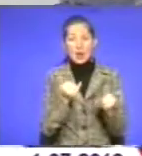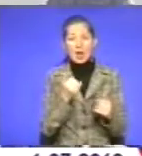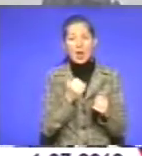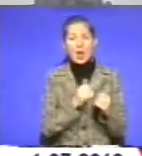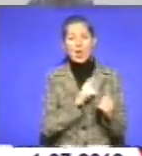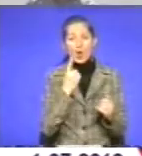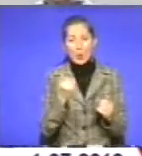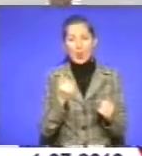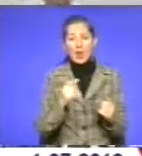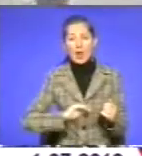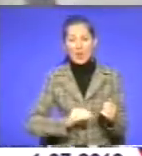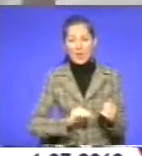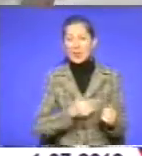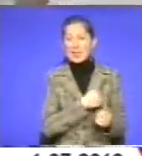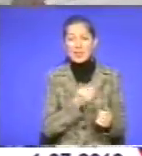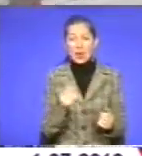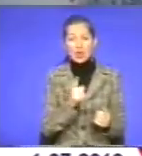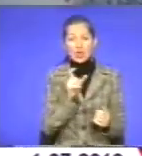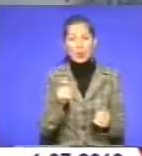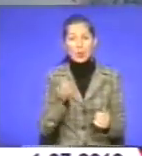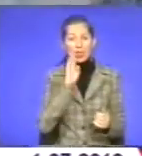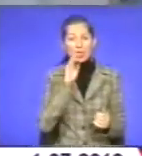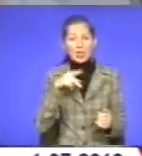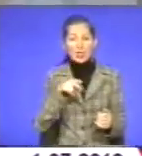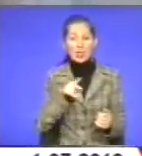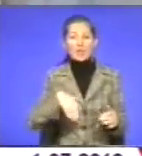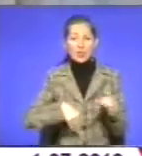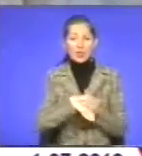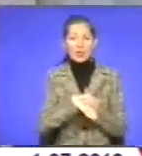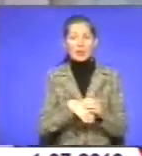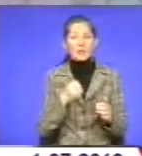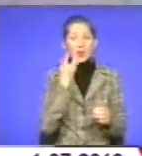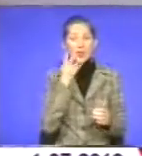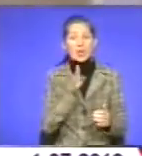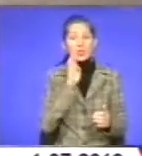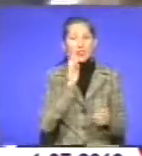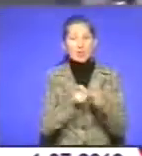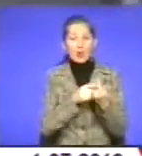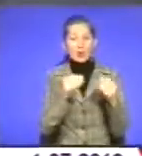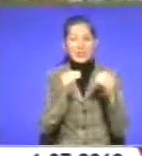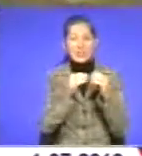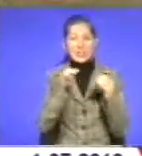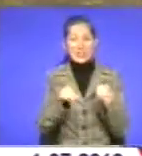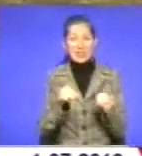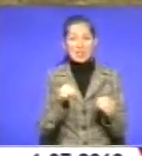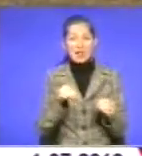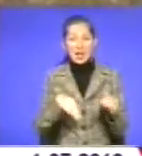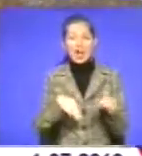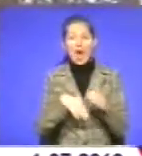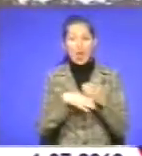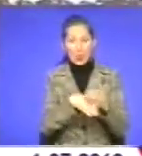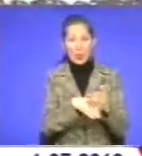роботодавець не схоче, аби працівниці йшли в декрет. Адже якщо жінці нараховують 10 тисяч декретних, доведеться